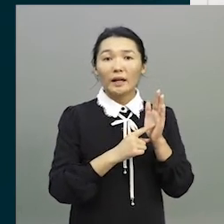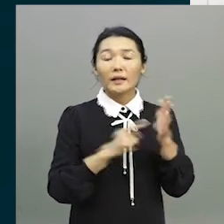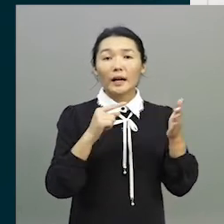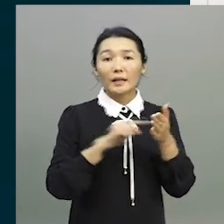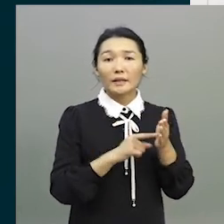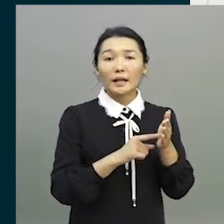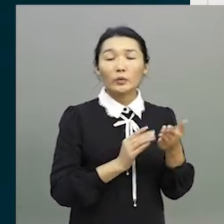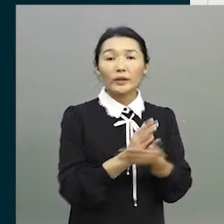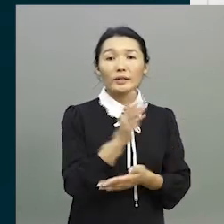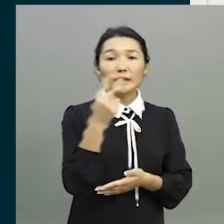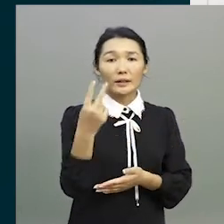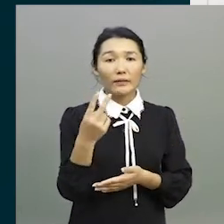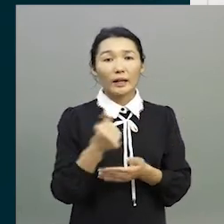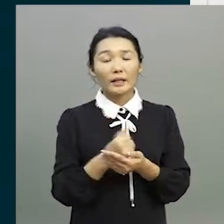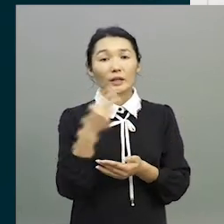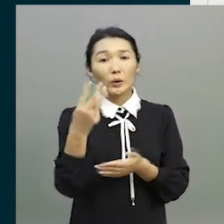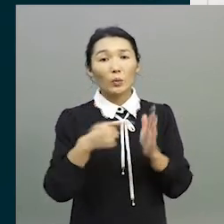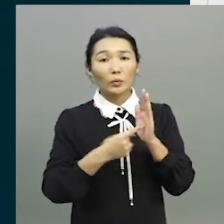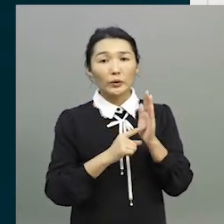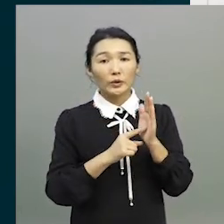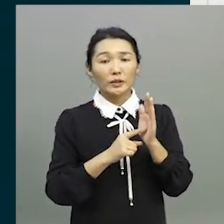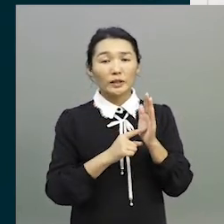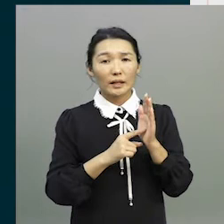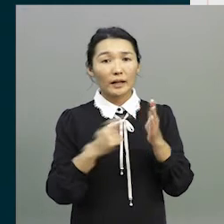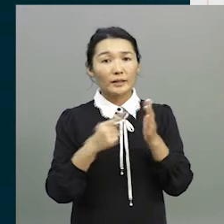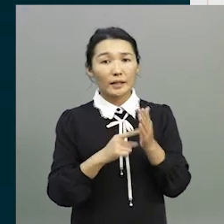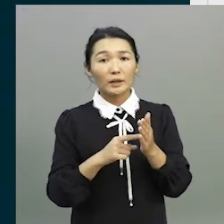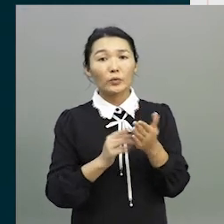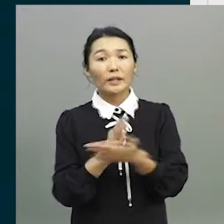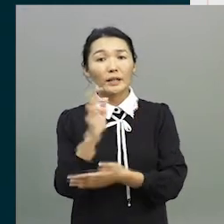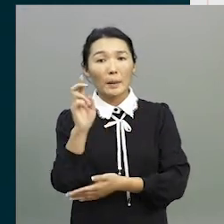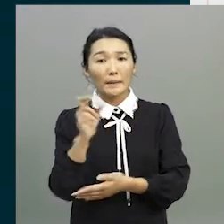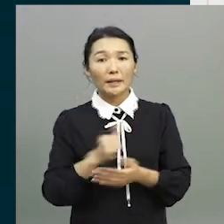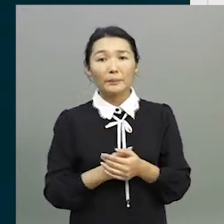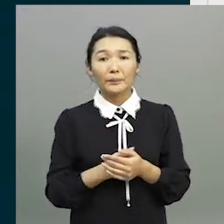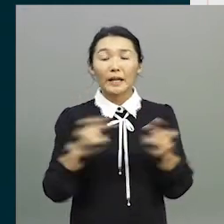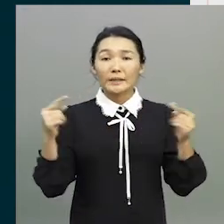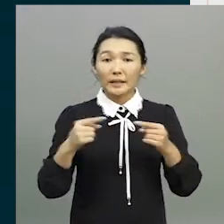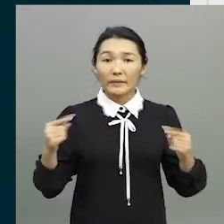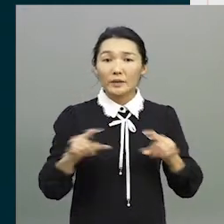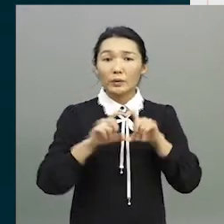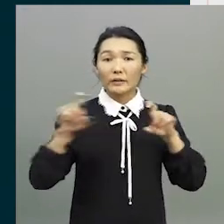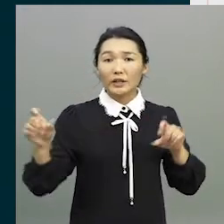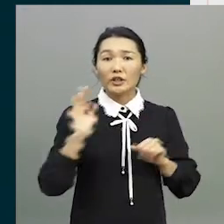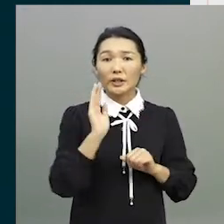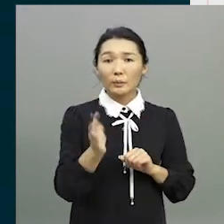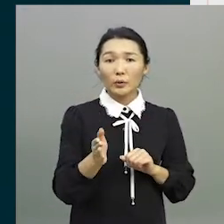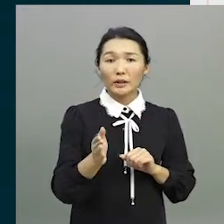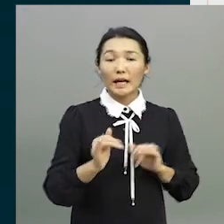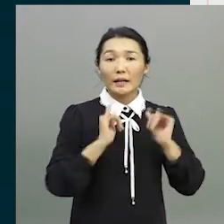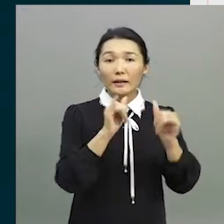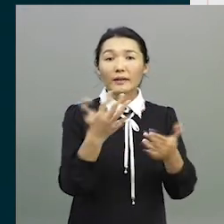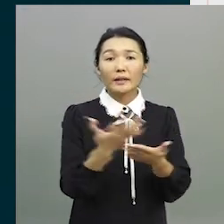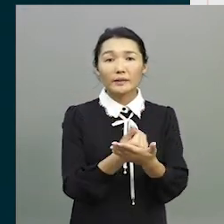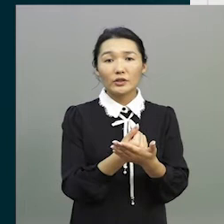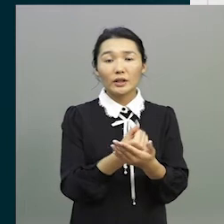3 умноженного на первую координату вектора b соответствующее выражение будет и для нахождения